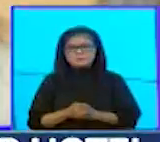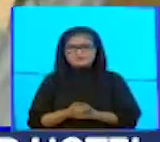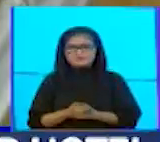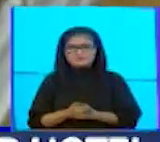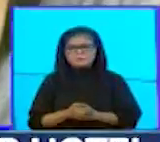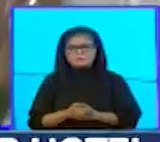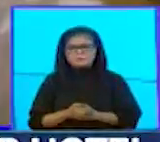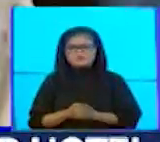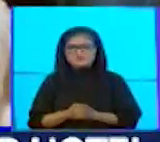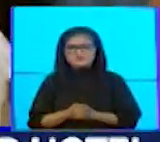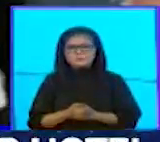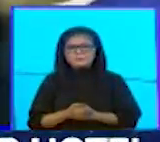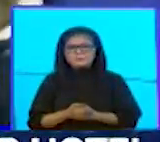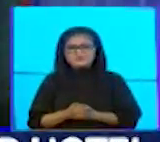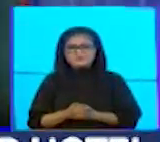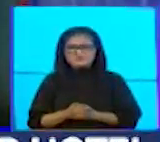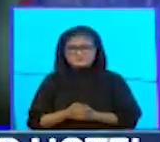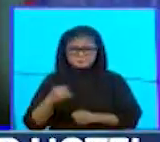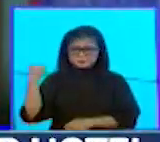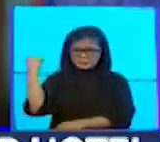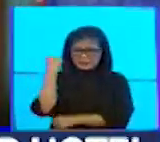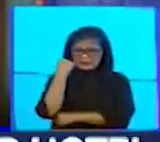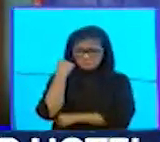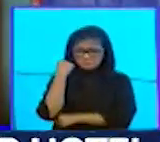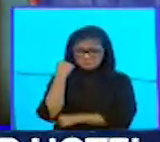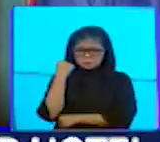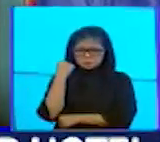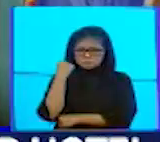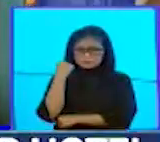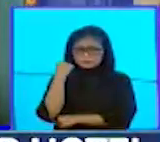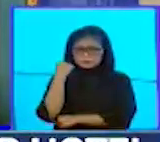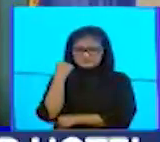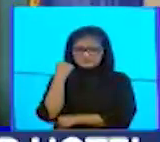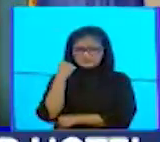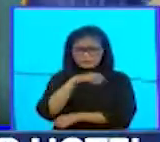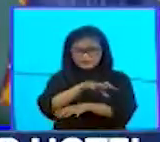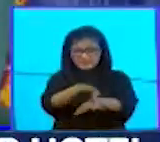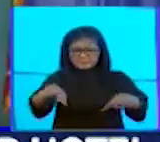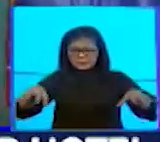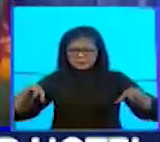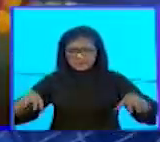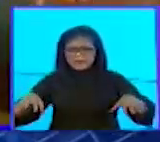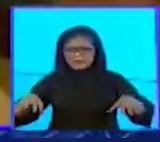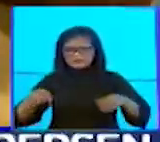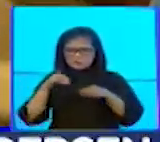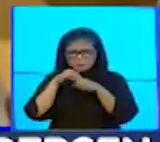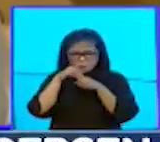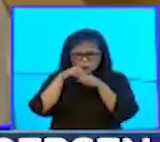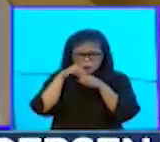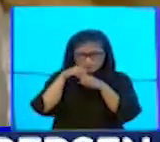nih langsung aja barang-barang duit dari